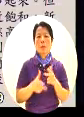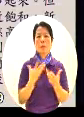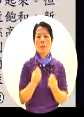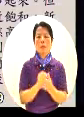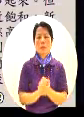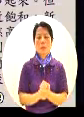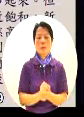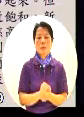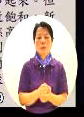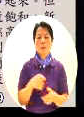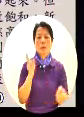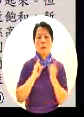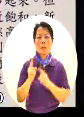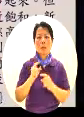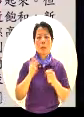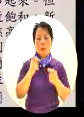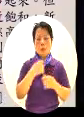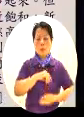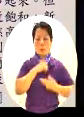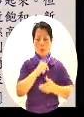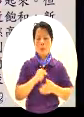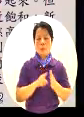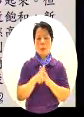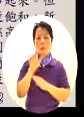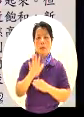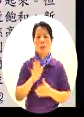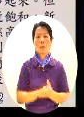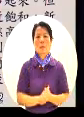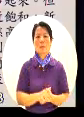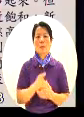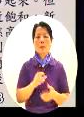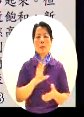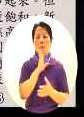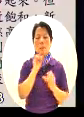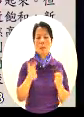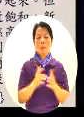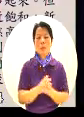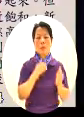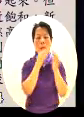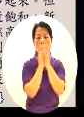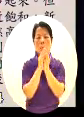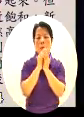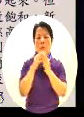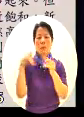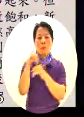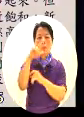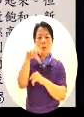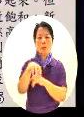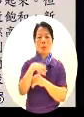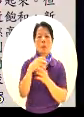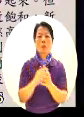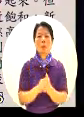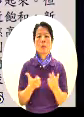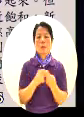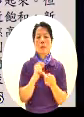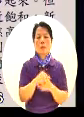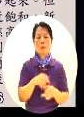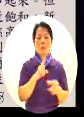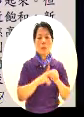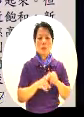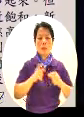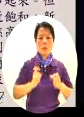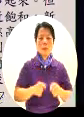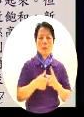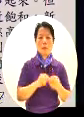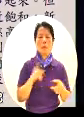想讲的哈，我们一直在担忧，是不是会被桃园航空城哈，包括台中港自由